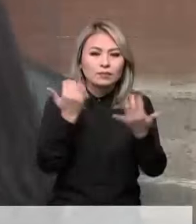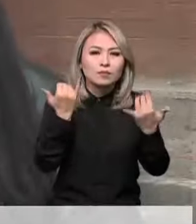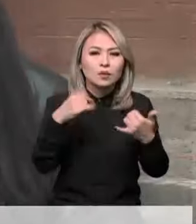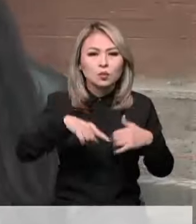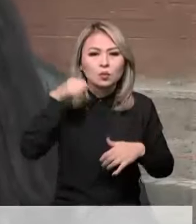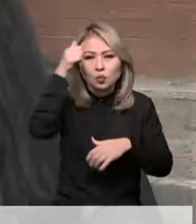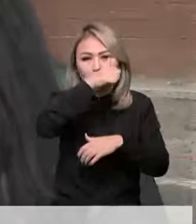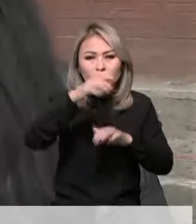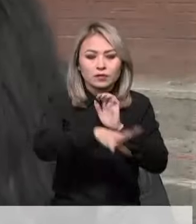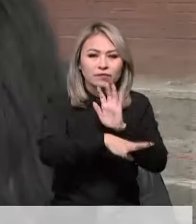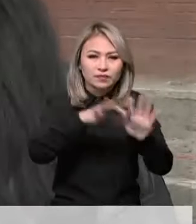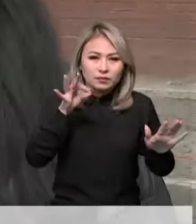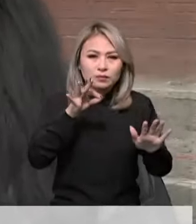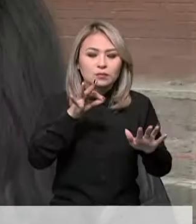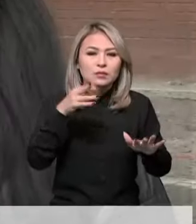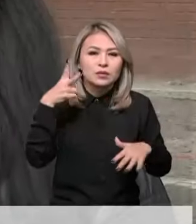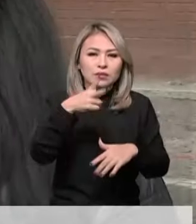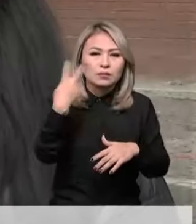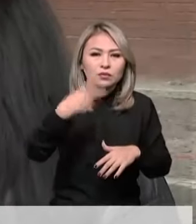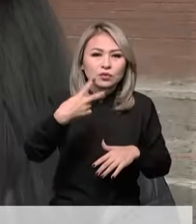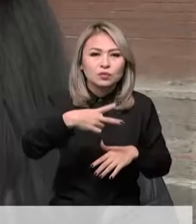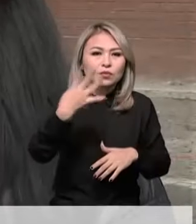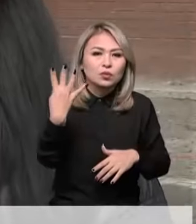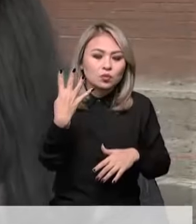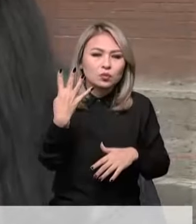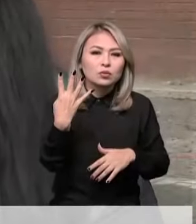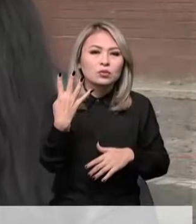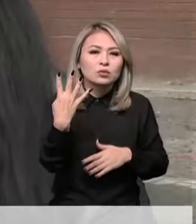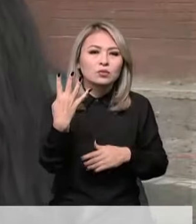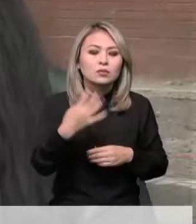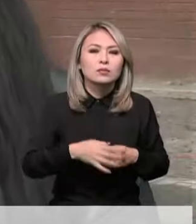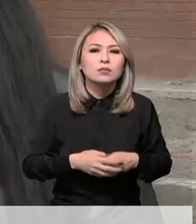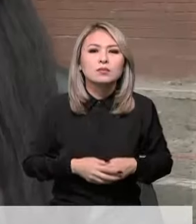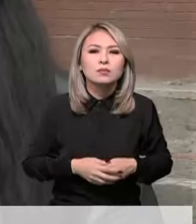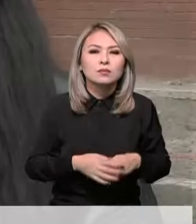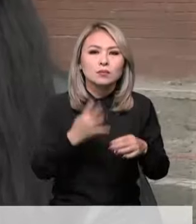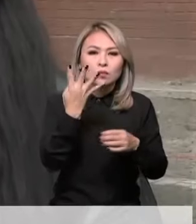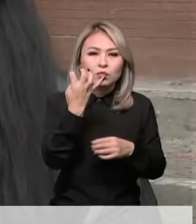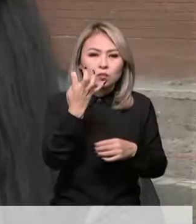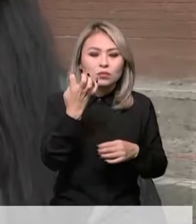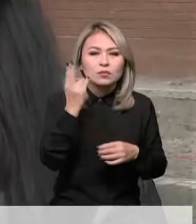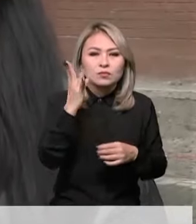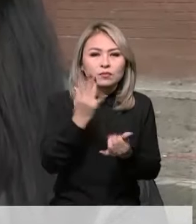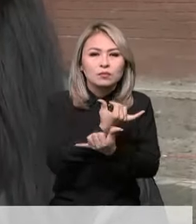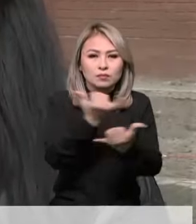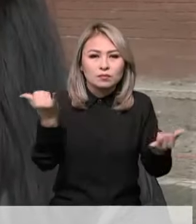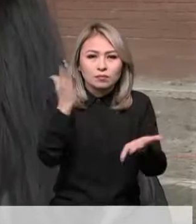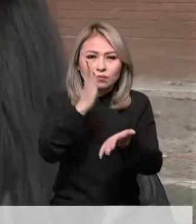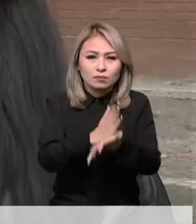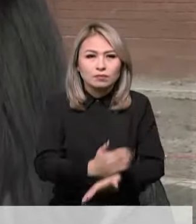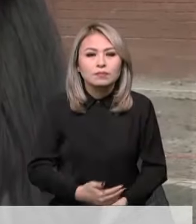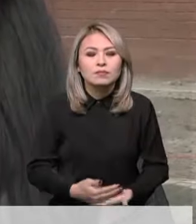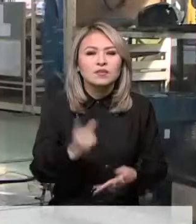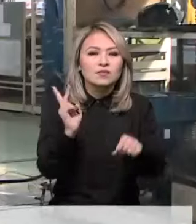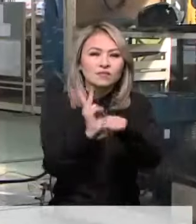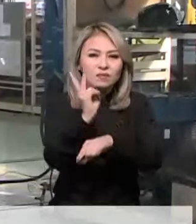жылда алсақ, сонда 2024-те уже 400-дей пәтер беріліп жатыр.